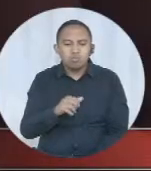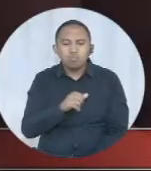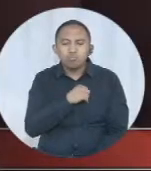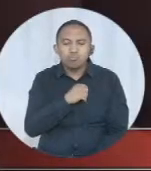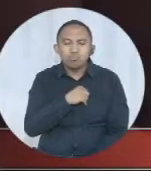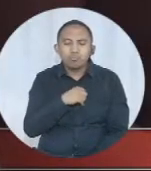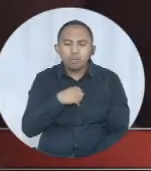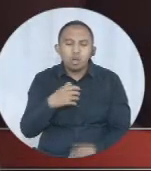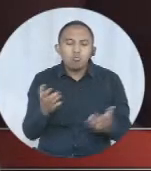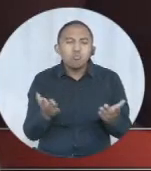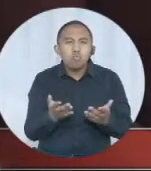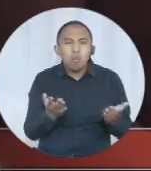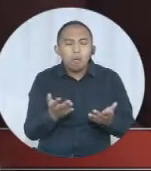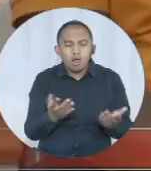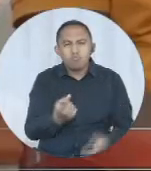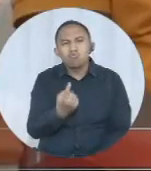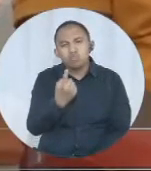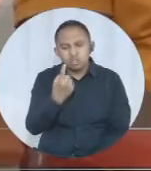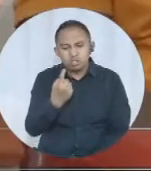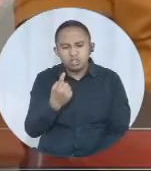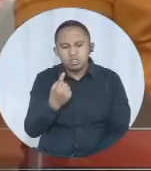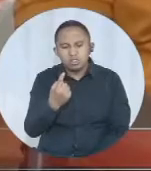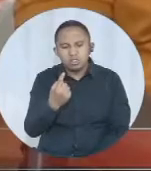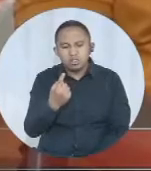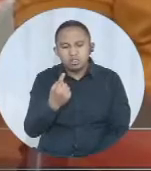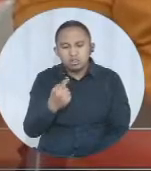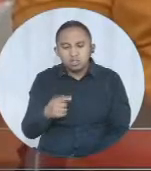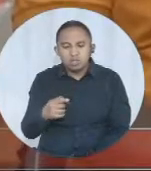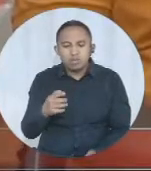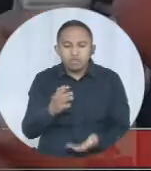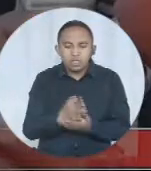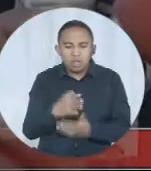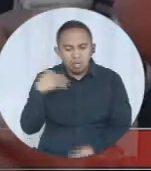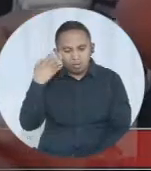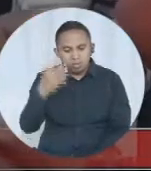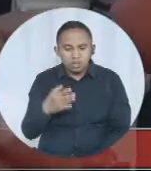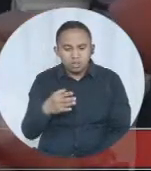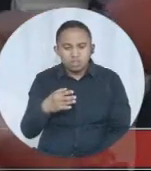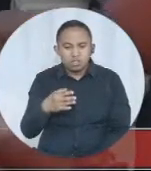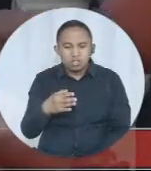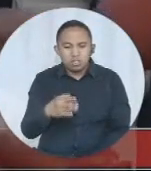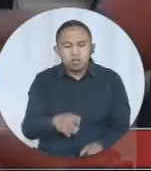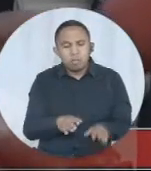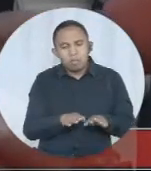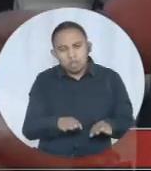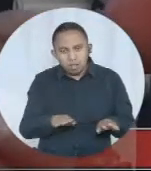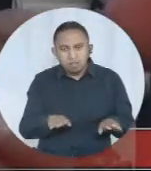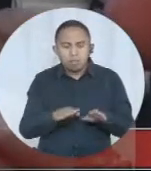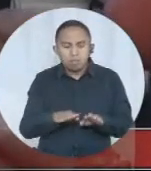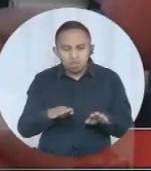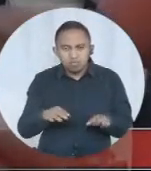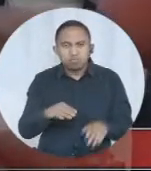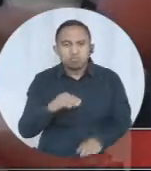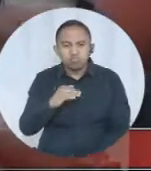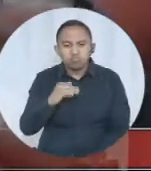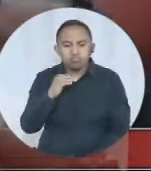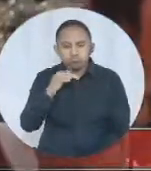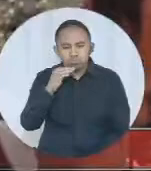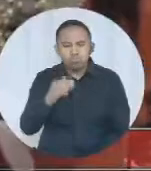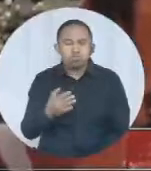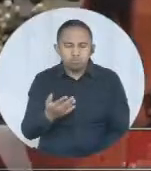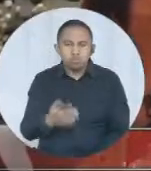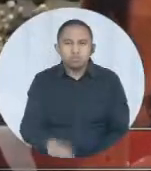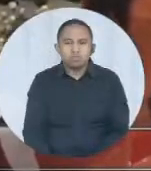aloha. Dia rehefa avy eo tonga dia mandeha manao ny rindran-damina ty fotony a, zay vao mandeha amin'ny vovonana